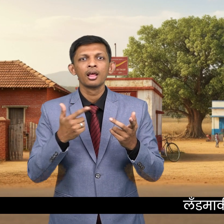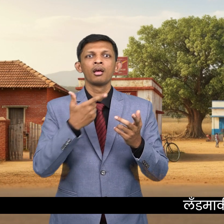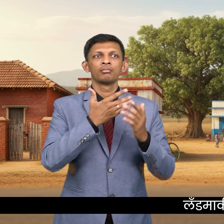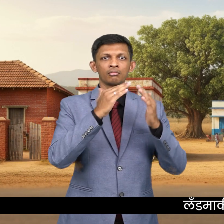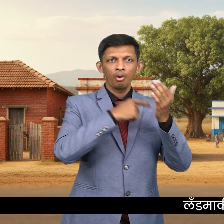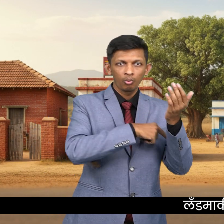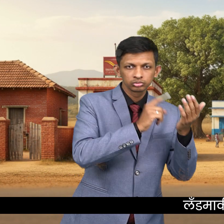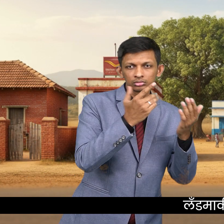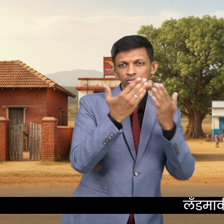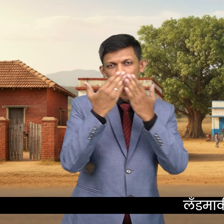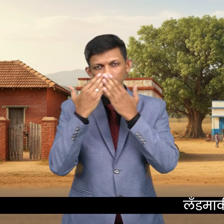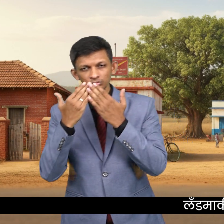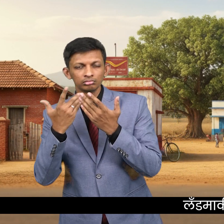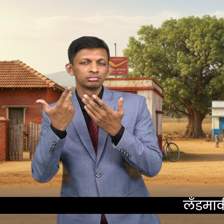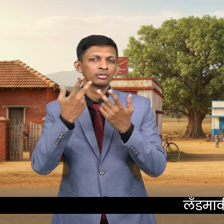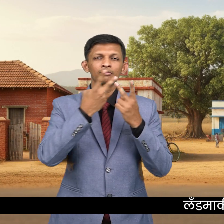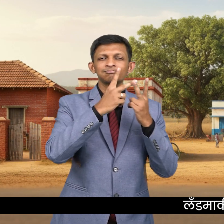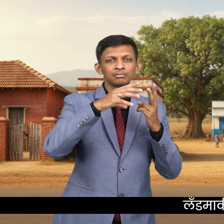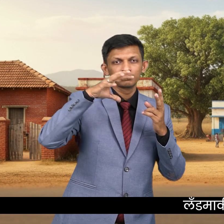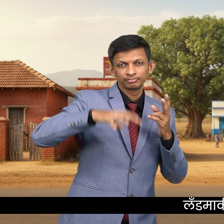लँडमार्क आणि चिन्हे.